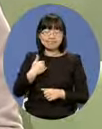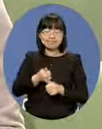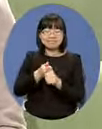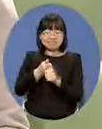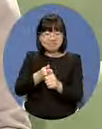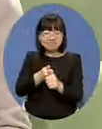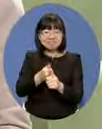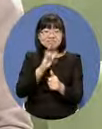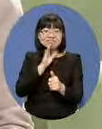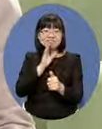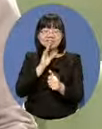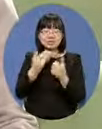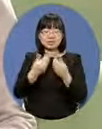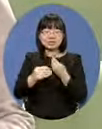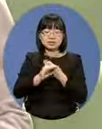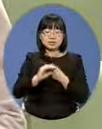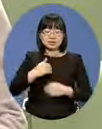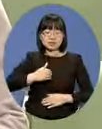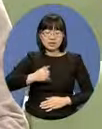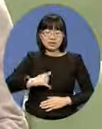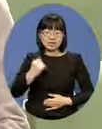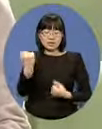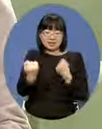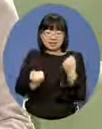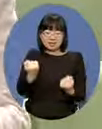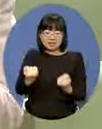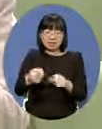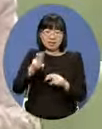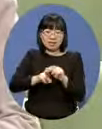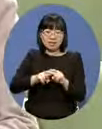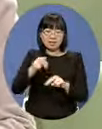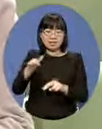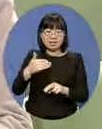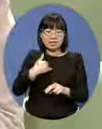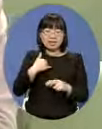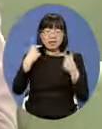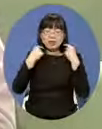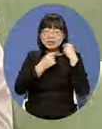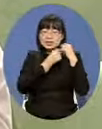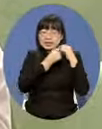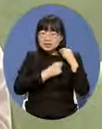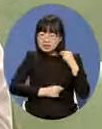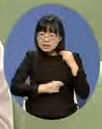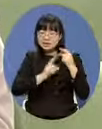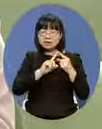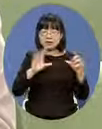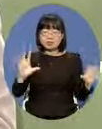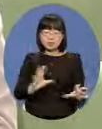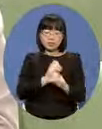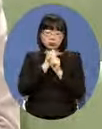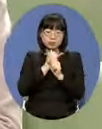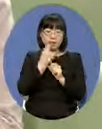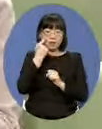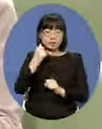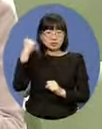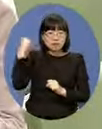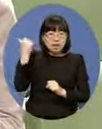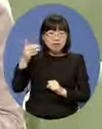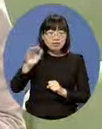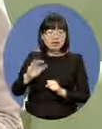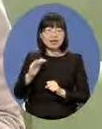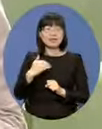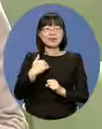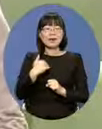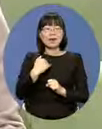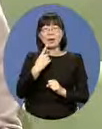따라요. 가령 뭐 우리 아이랑 자전거를 타러 갔는데 머리가 우리 아이가 길어서 머리를 묶고 가자. 라고 했는데 자기는 또